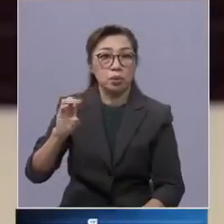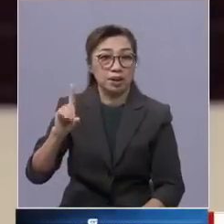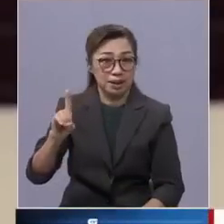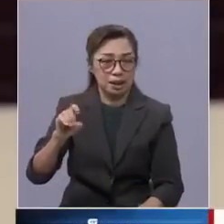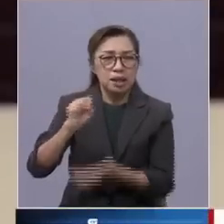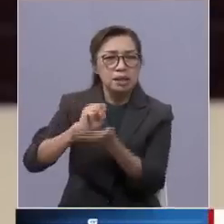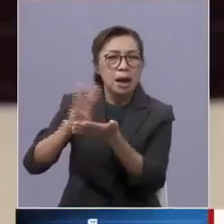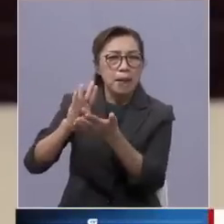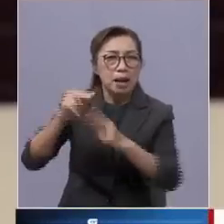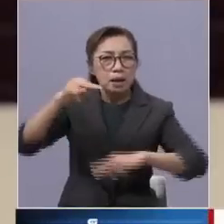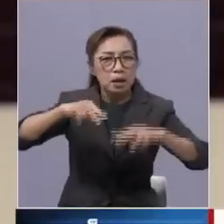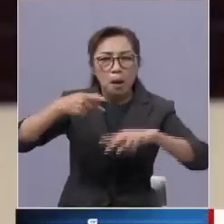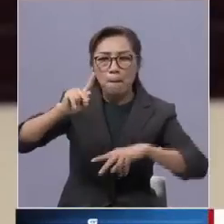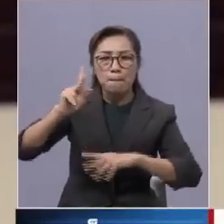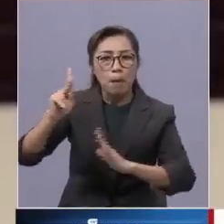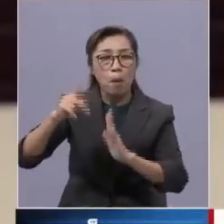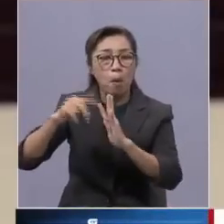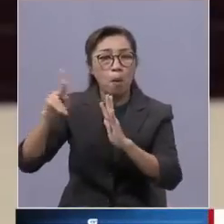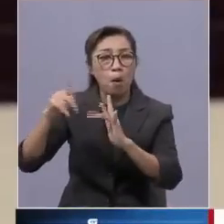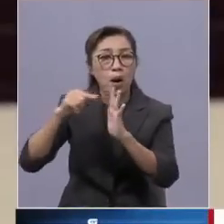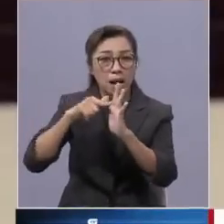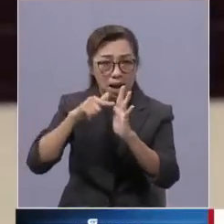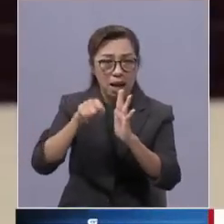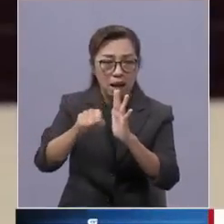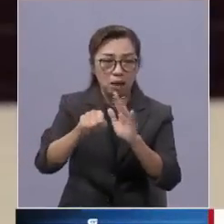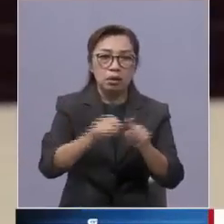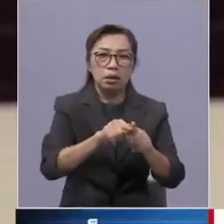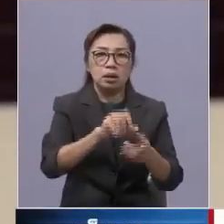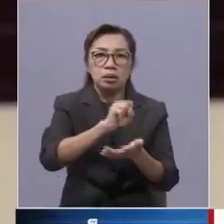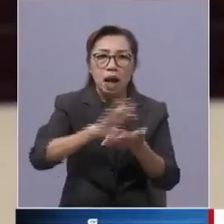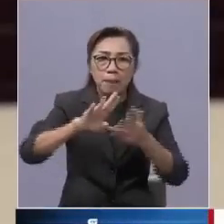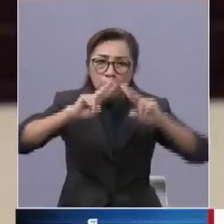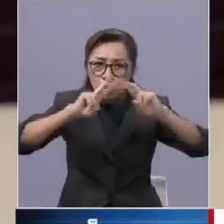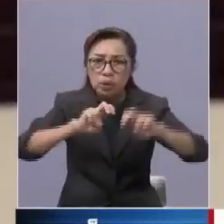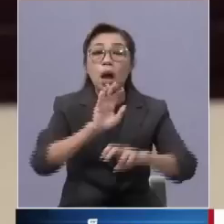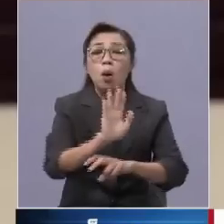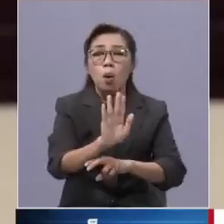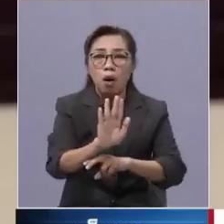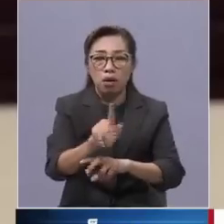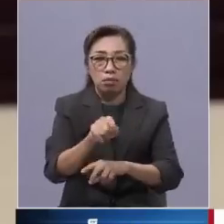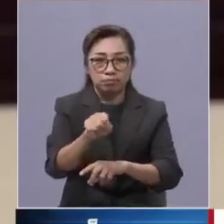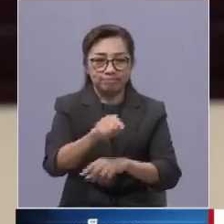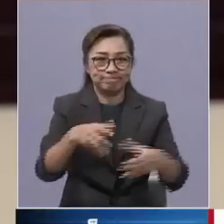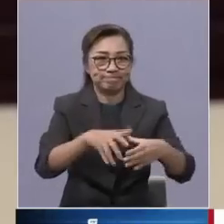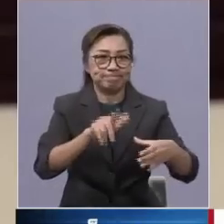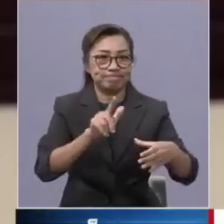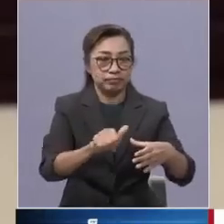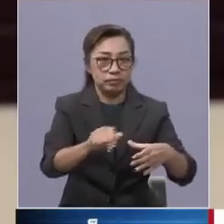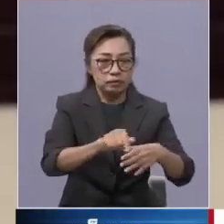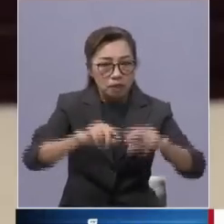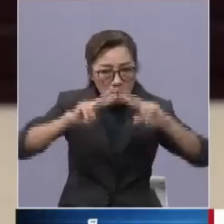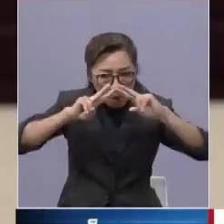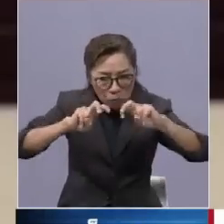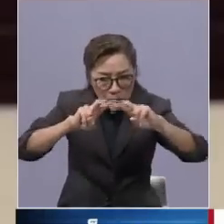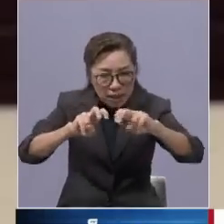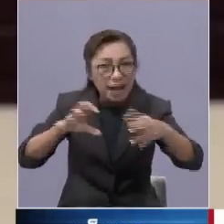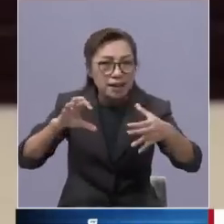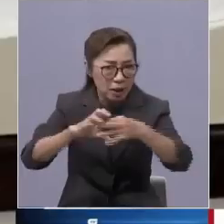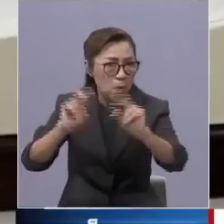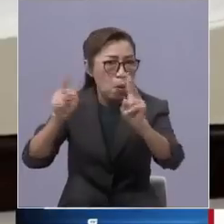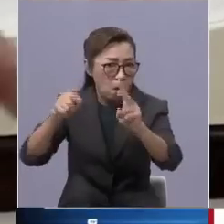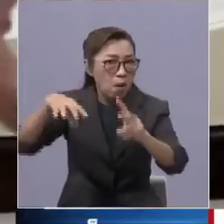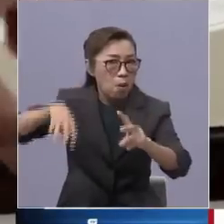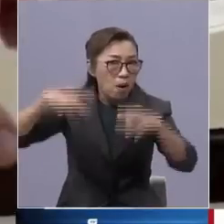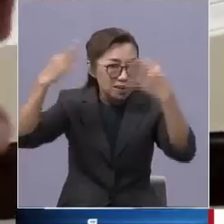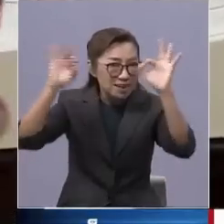าแล้วก็เป็นอดีตผู้อำนวยการสำนักวิจัยและพัฒนาสถาบันพระปกเกล้าก็เป็นแกนนำหลักในการทำวิจัยเกี่ยวกับเรื่องนี้มากว่า